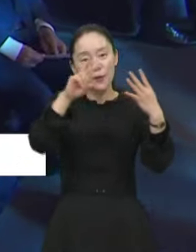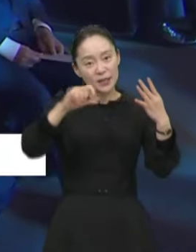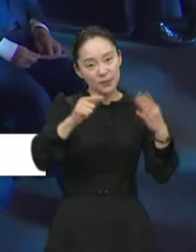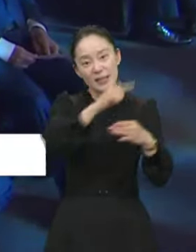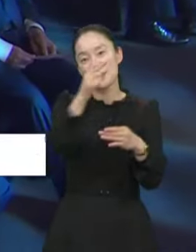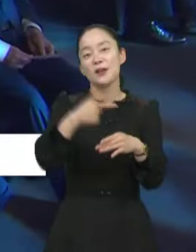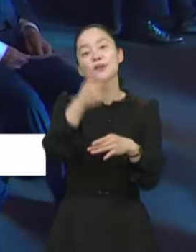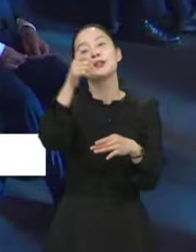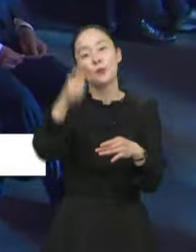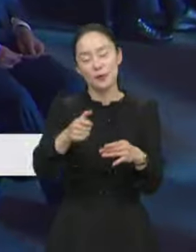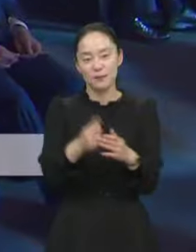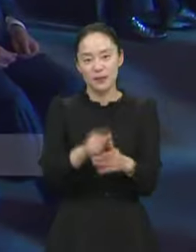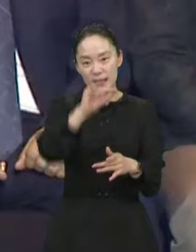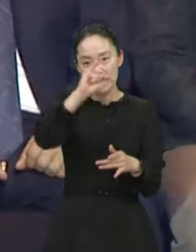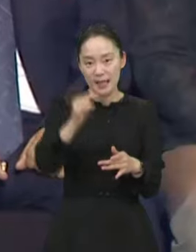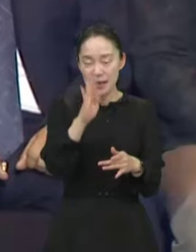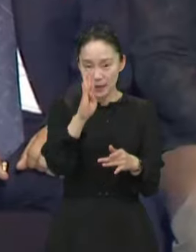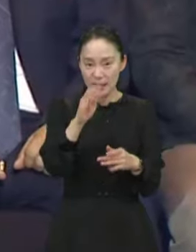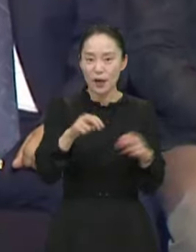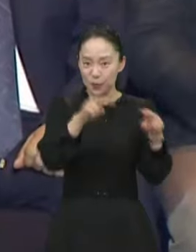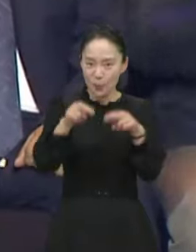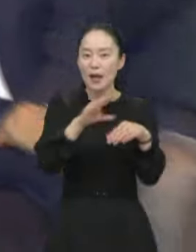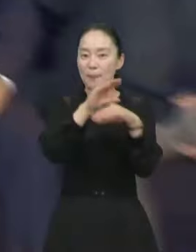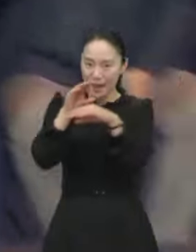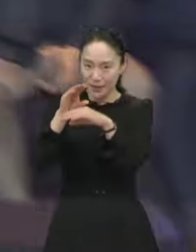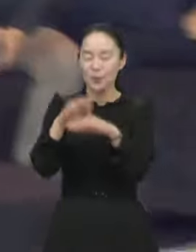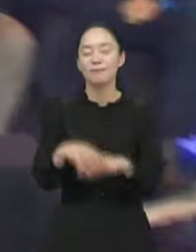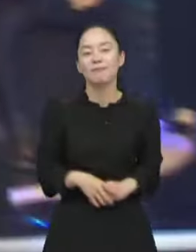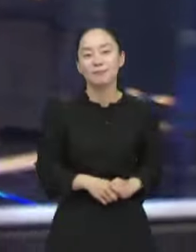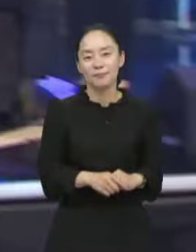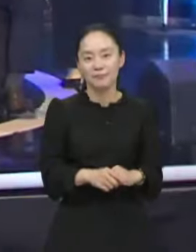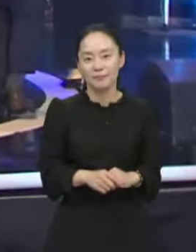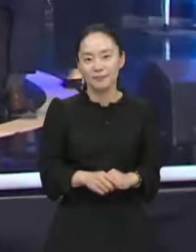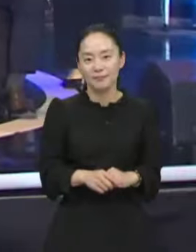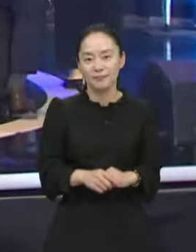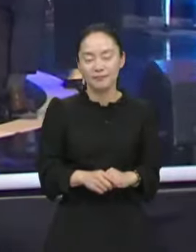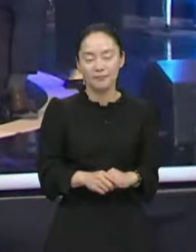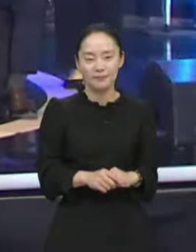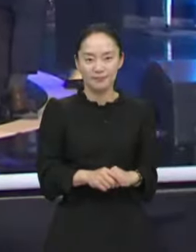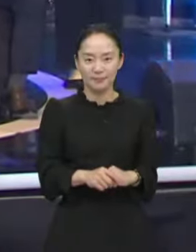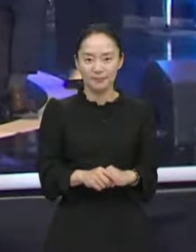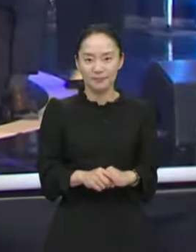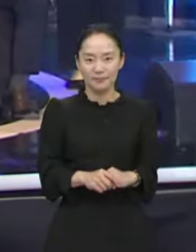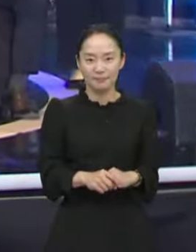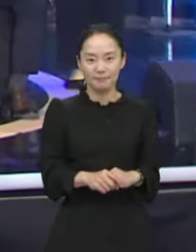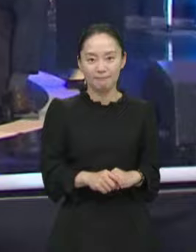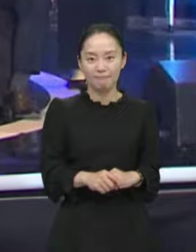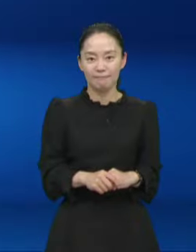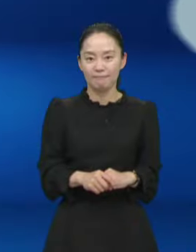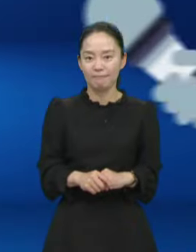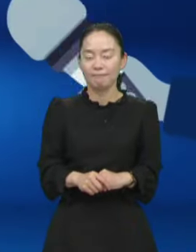저녁 6시 50분 TJB 통해 녹화 방송됩니다 TJB 양정진